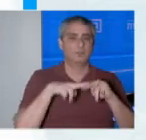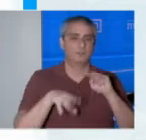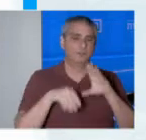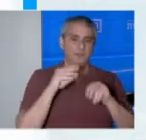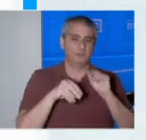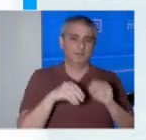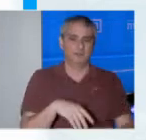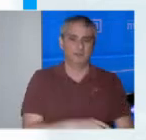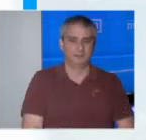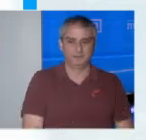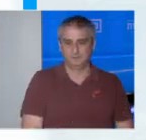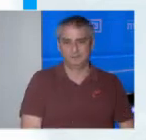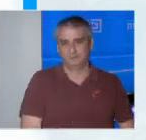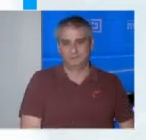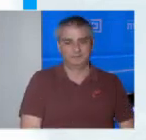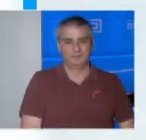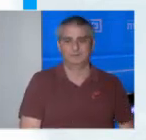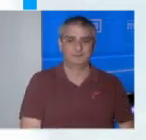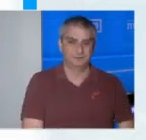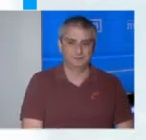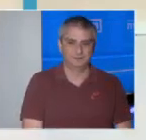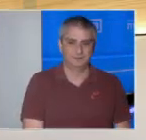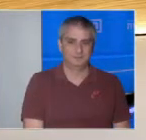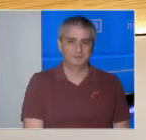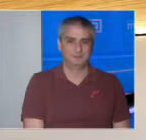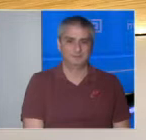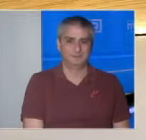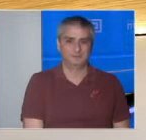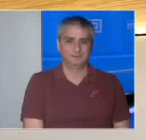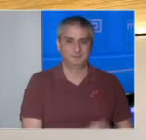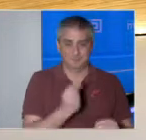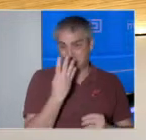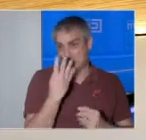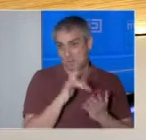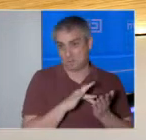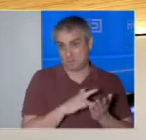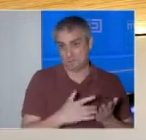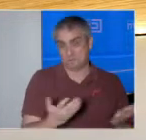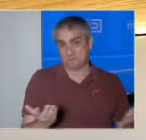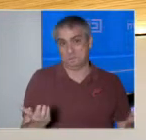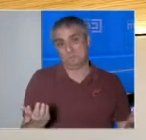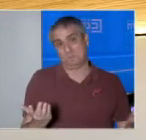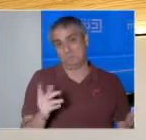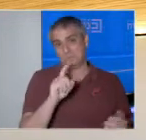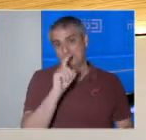כזאת ביום שאחרי הבחירות. עם 4 מנדטים?